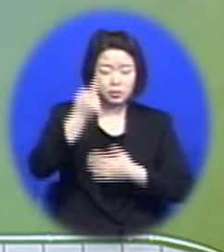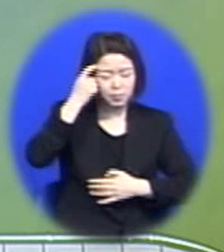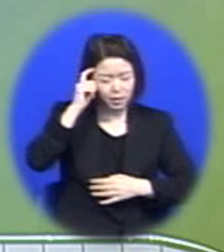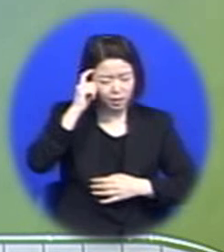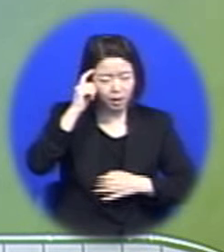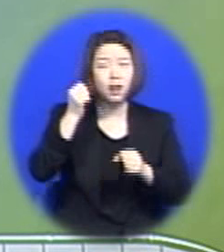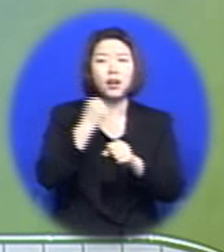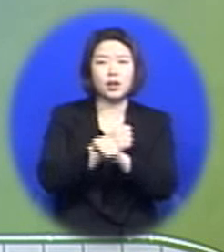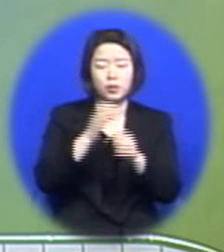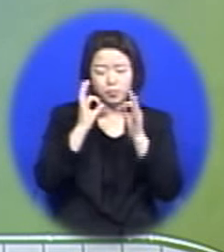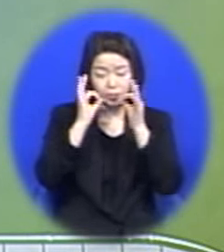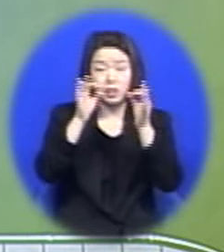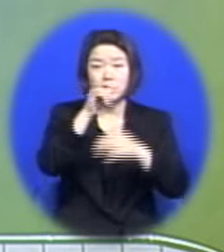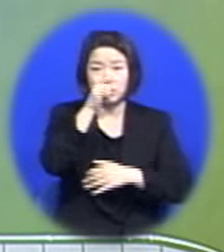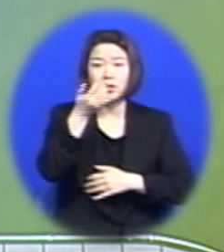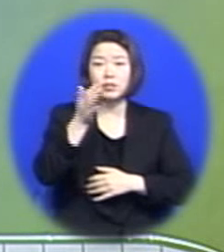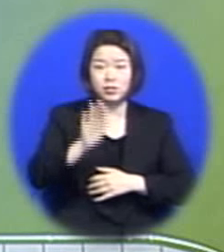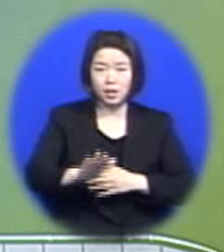그렇게만 한 건데